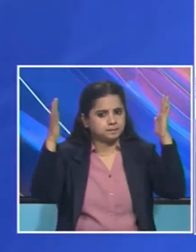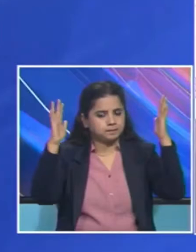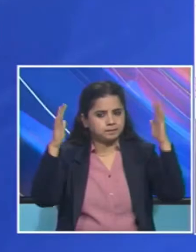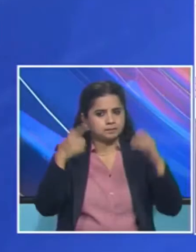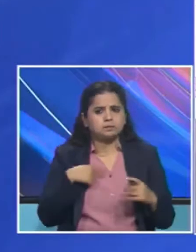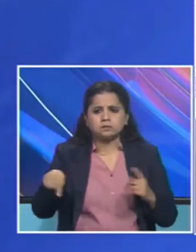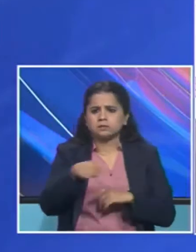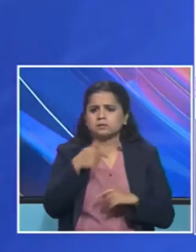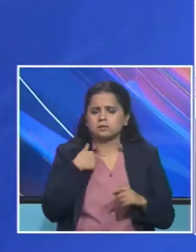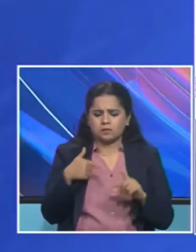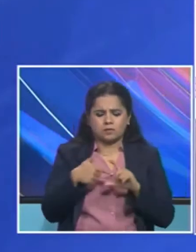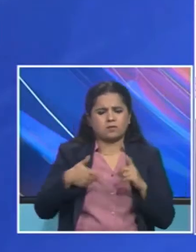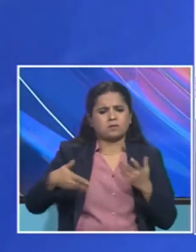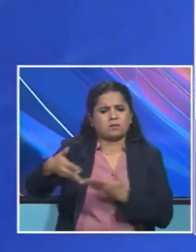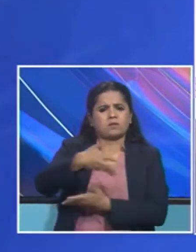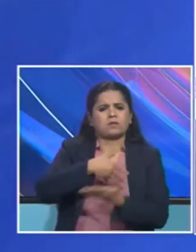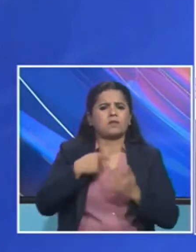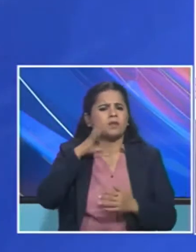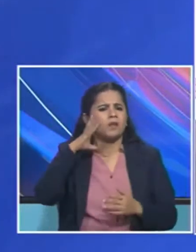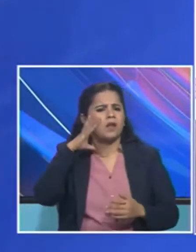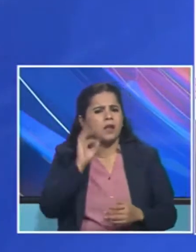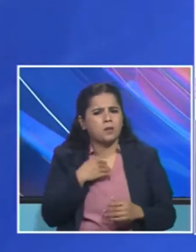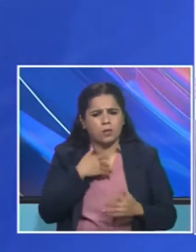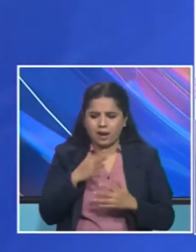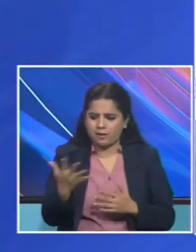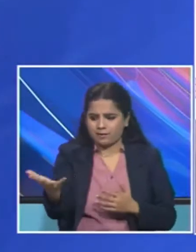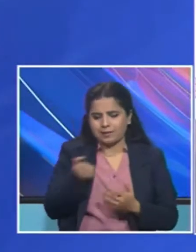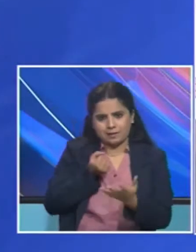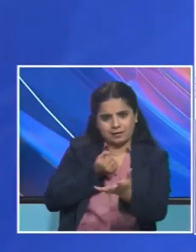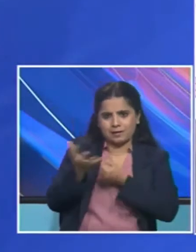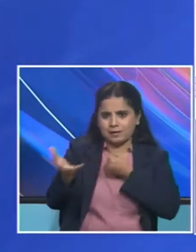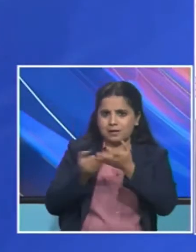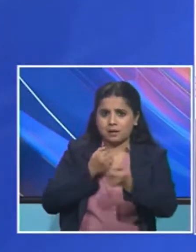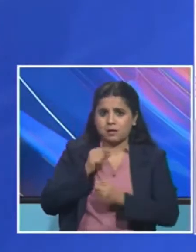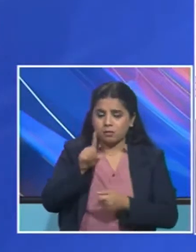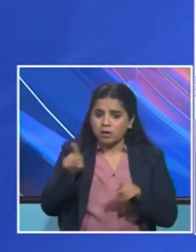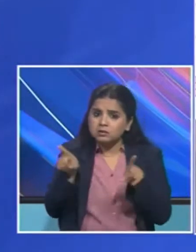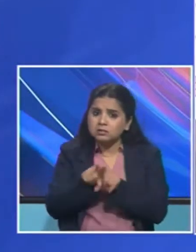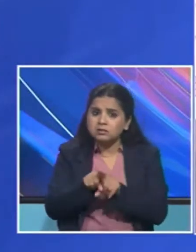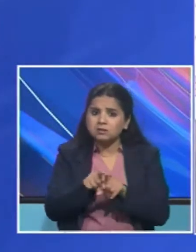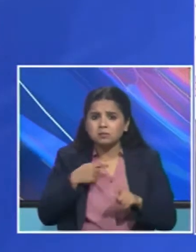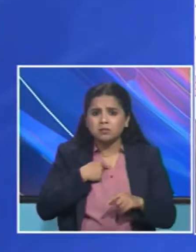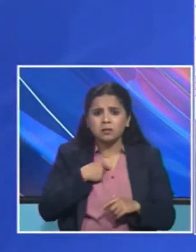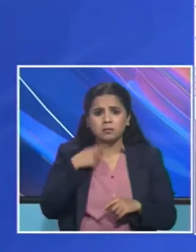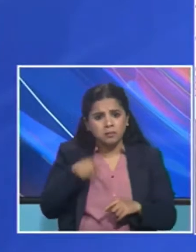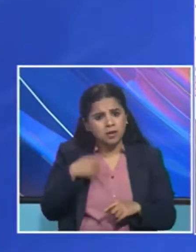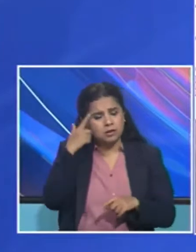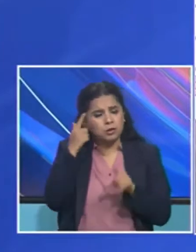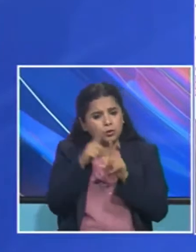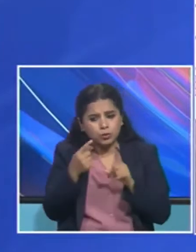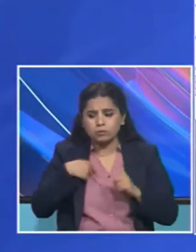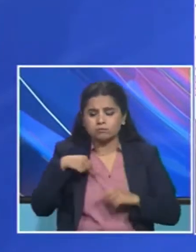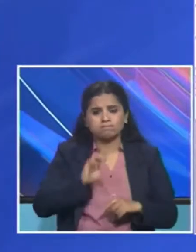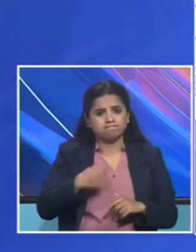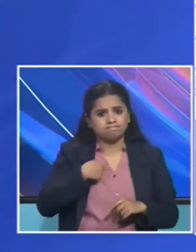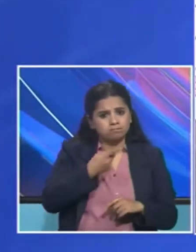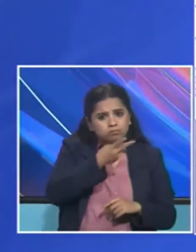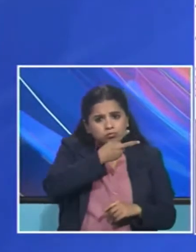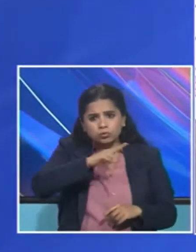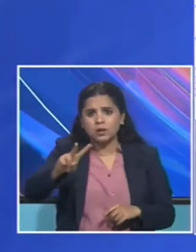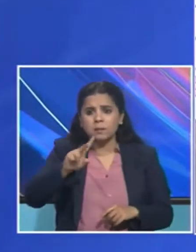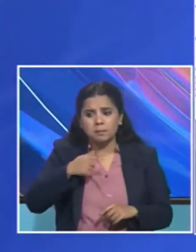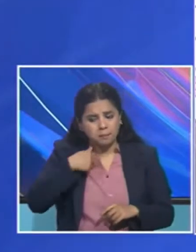हम प्रकृति से जरूरी संसाधन लेते हैं और उतनी ही श्रद्धा से प्रकृति से सेवा भी करते